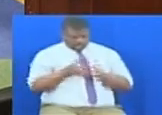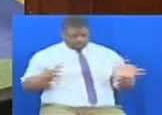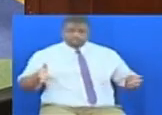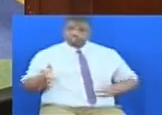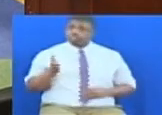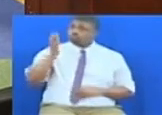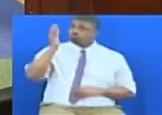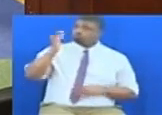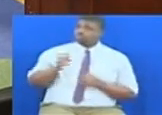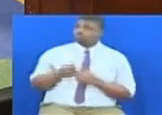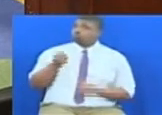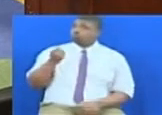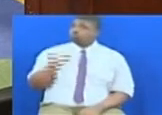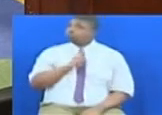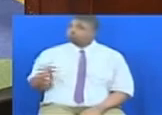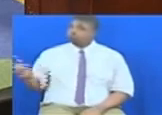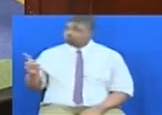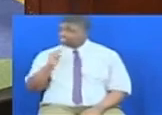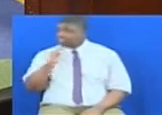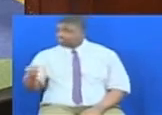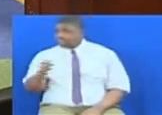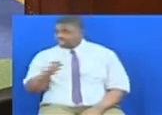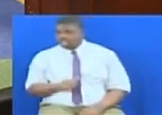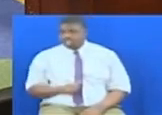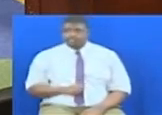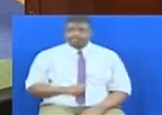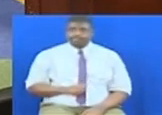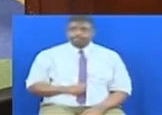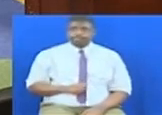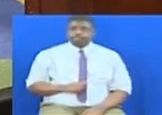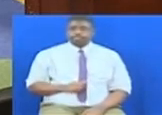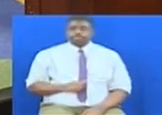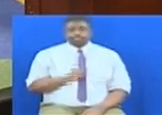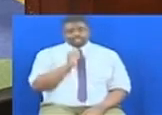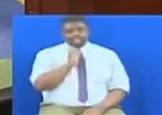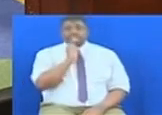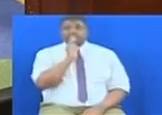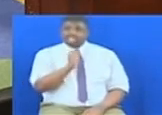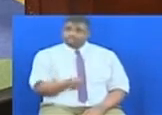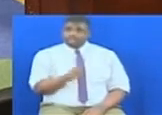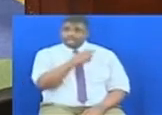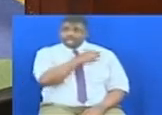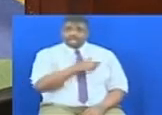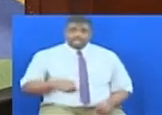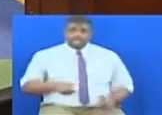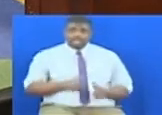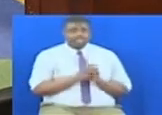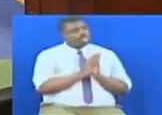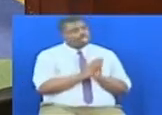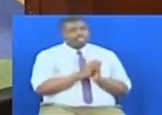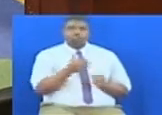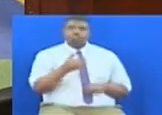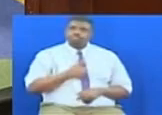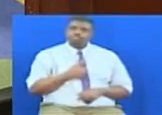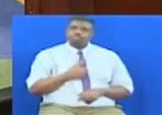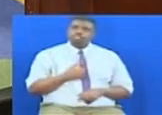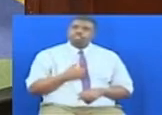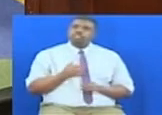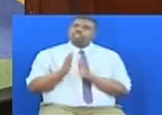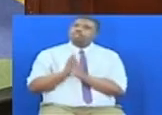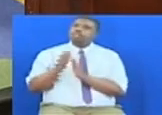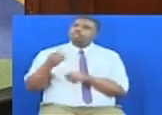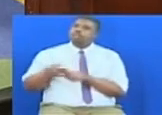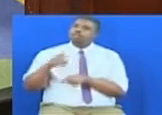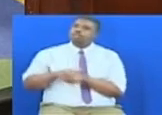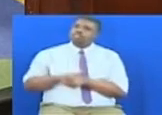sio jambo dogo, Mheshimiwa Spika. Mheshimiwa Rais anasali, mimi nimekuwa nikisali naye St. Peter's, na kila